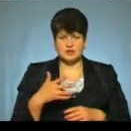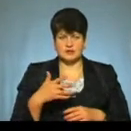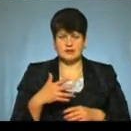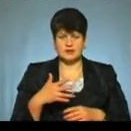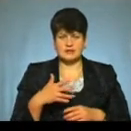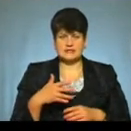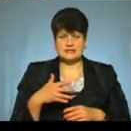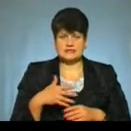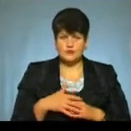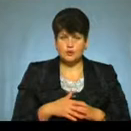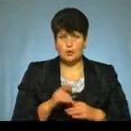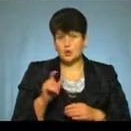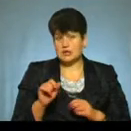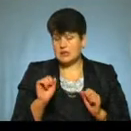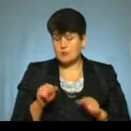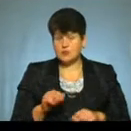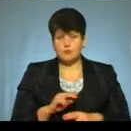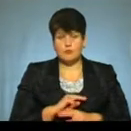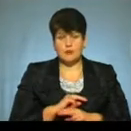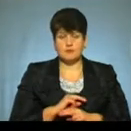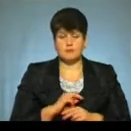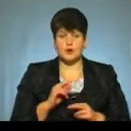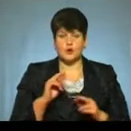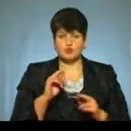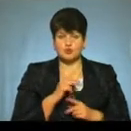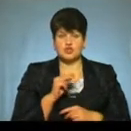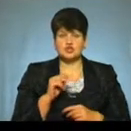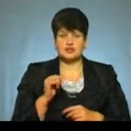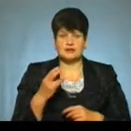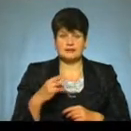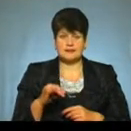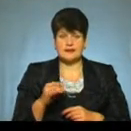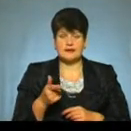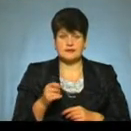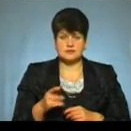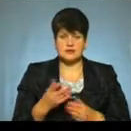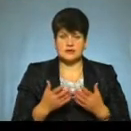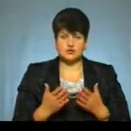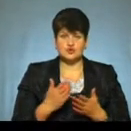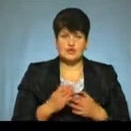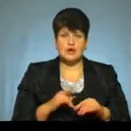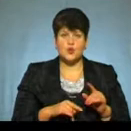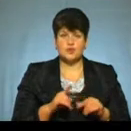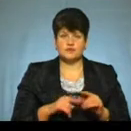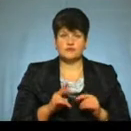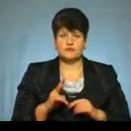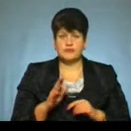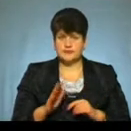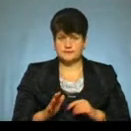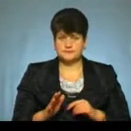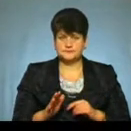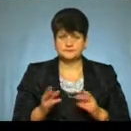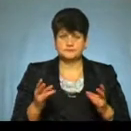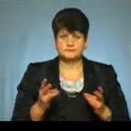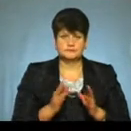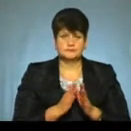і людина навіть може померти при отруєнні чадним газом. Насамперед, якщо є родичі у квартирі,